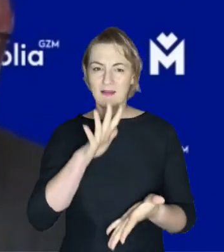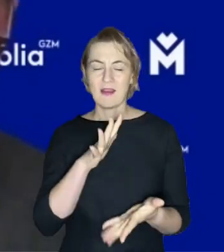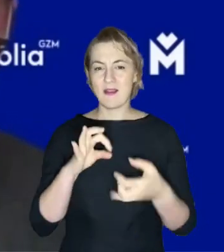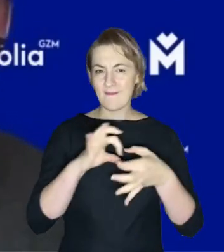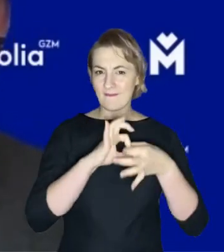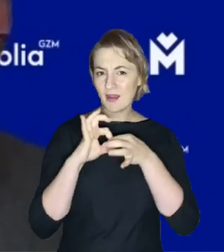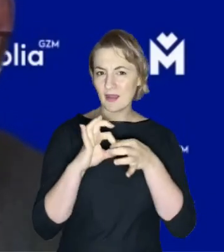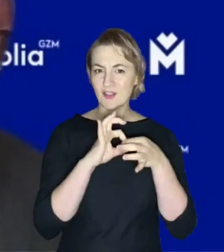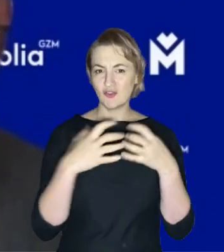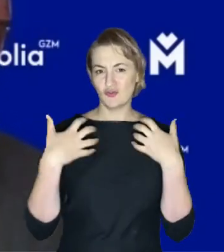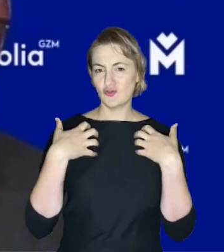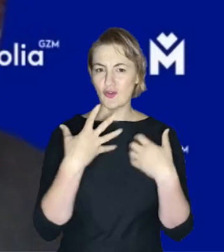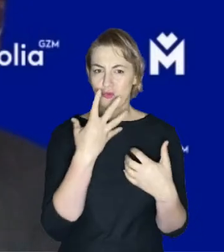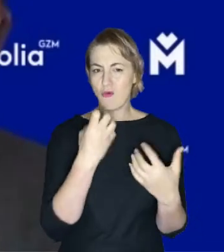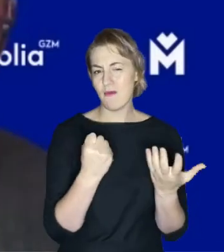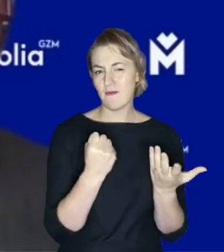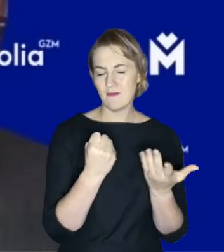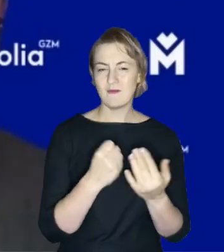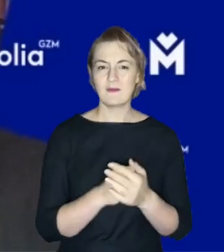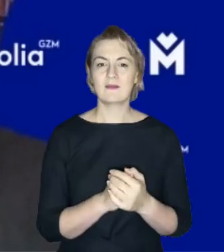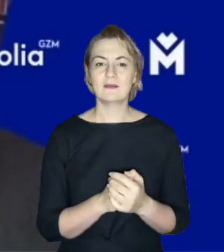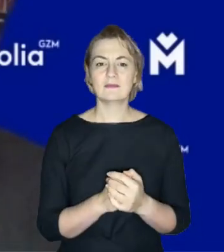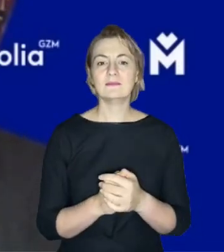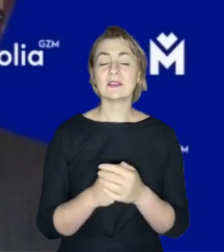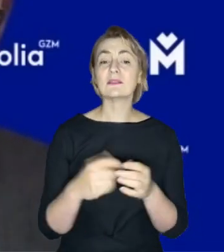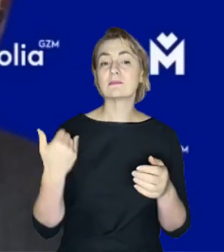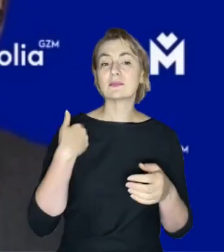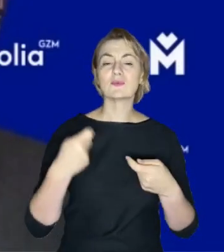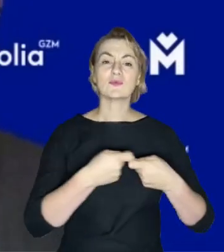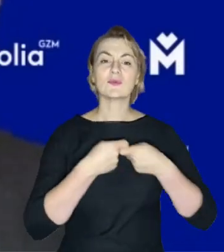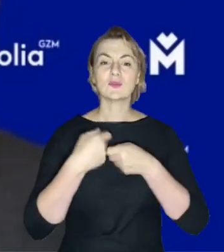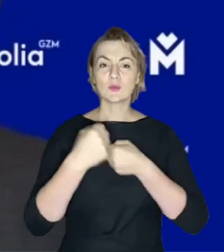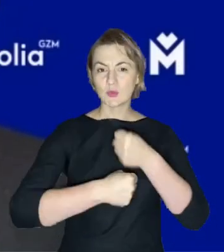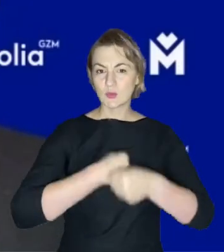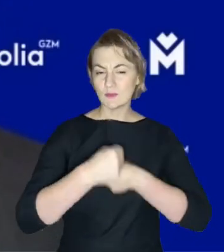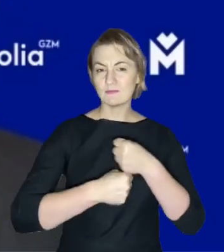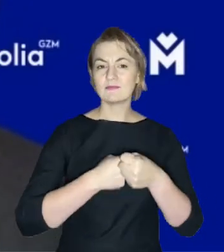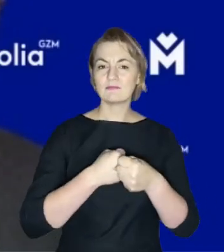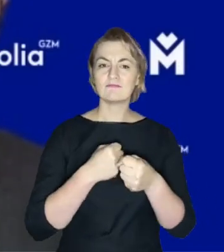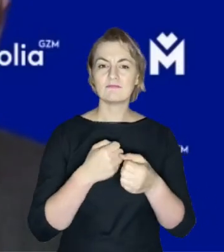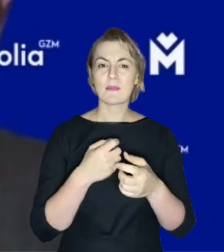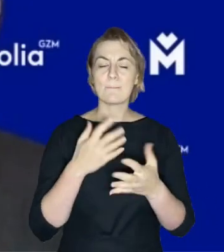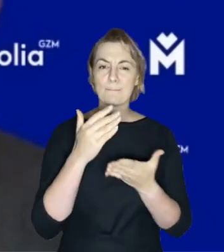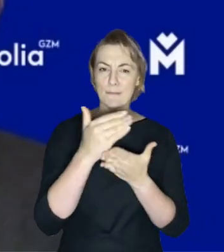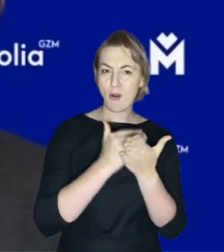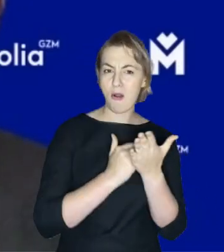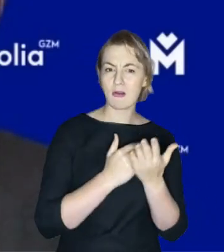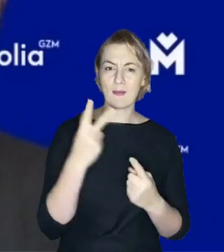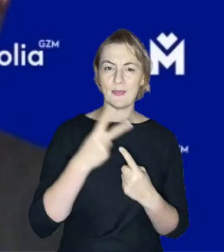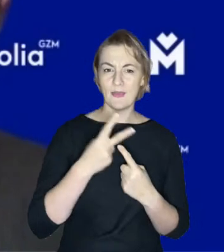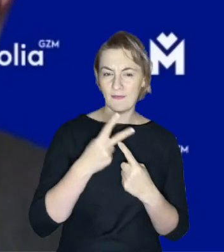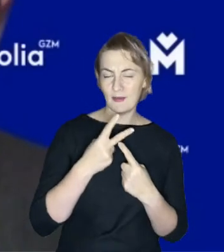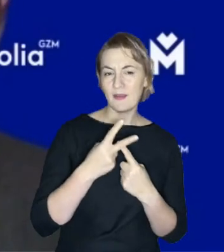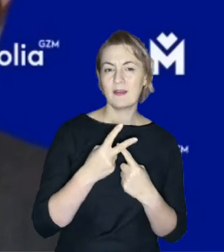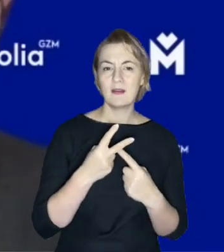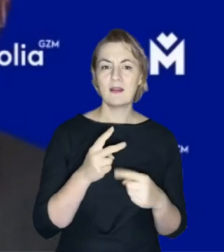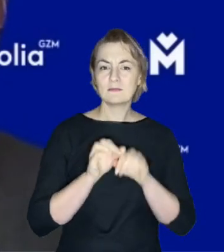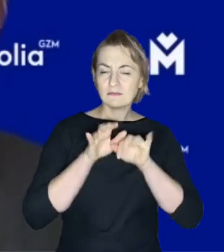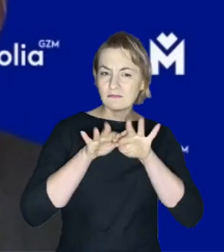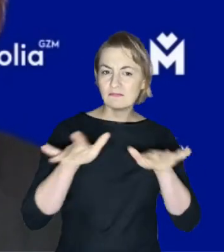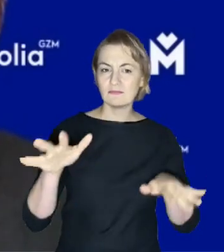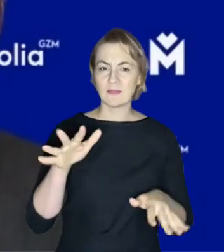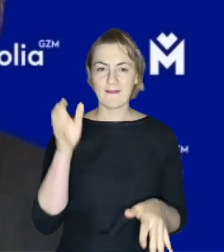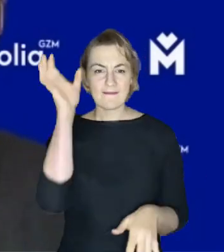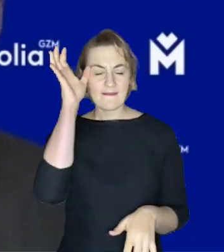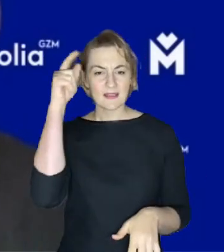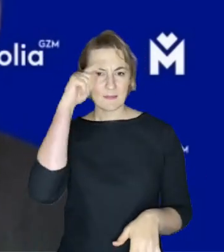Puls biznesu i tak dalej. Współpracował też przy tworzeniu programów telewizyjnych popularyzujących wiedzę psychologiczną,